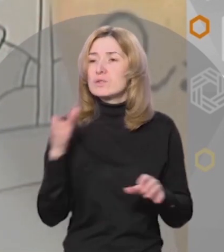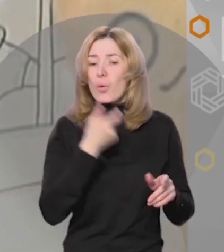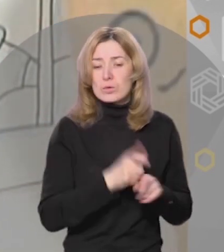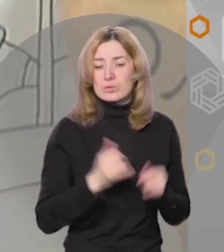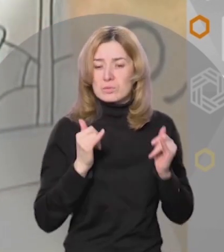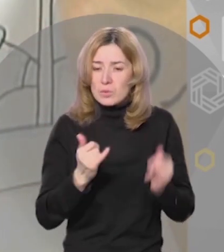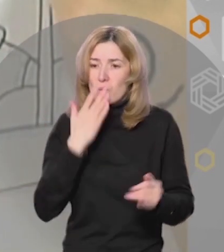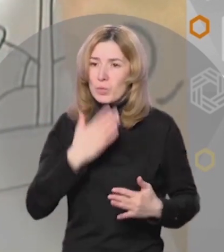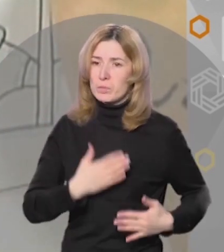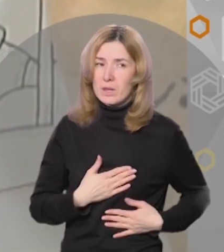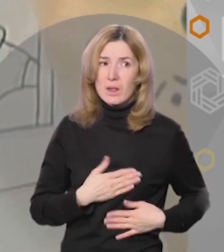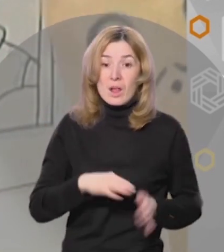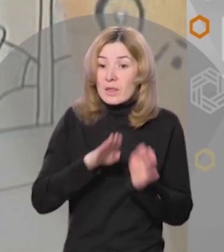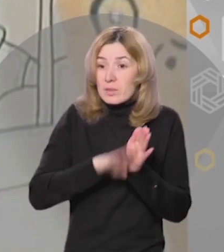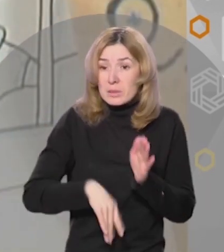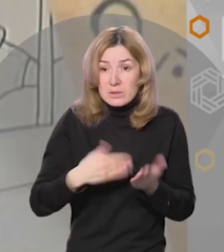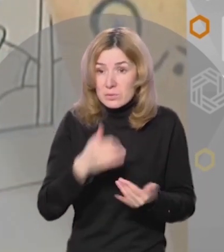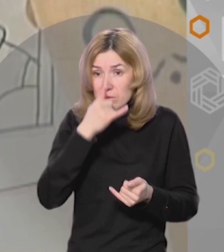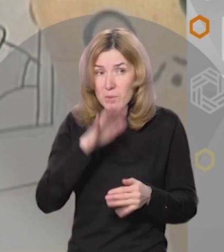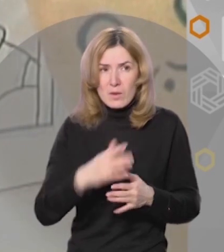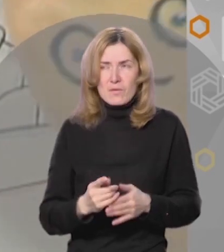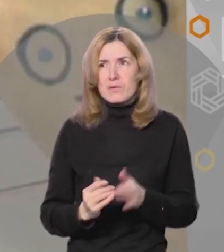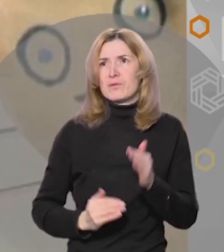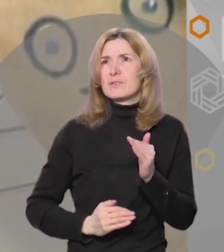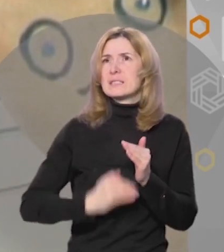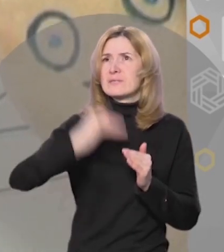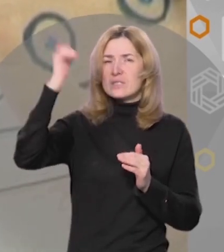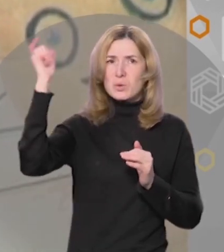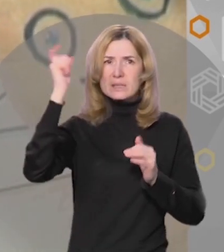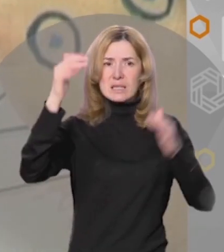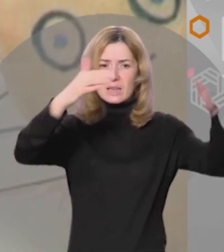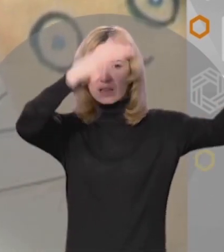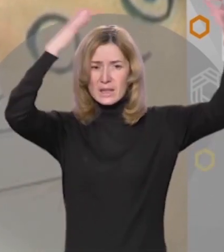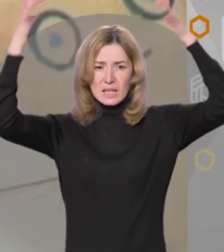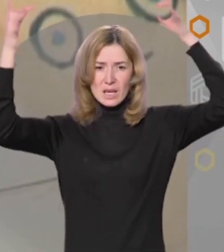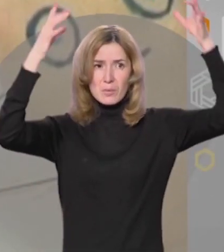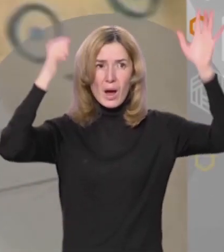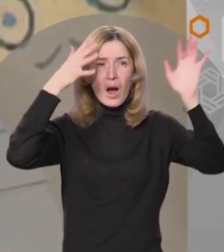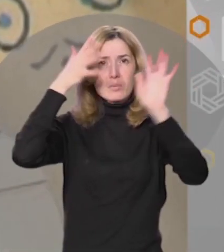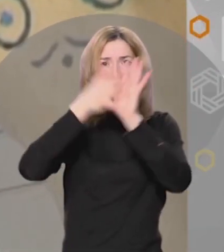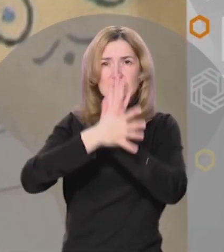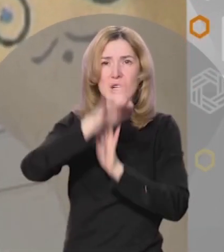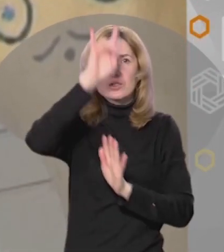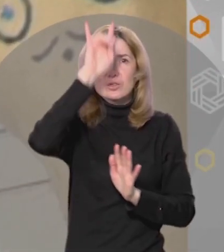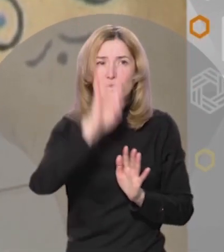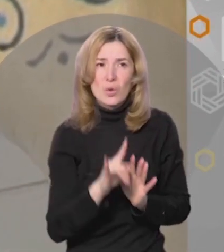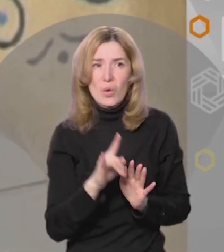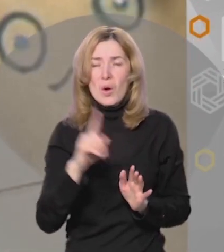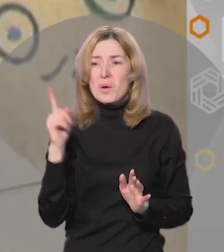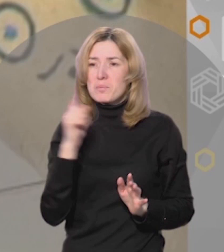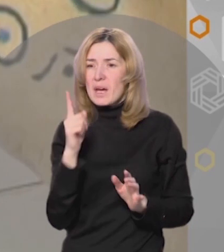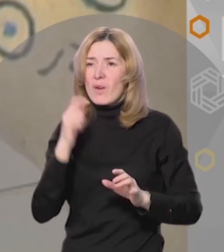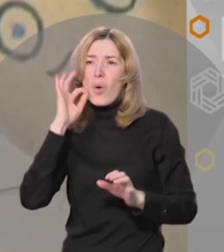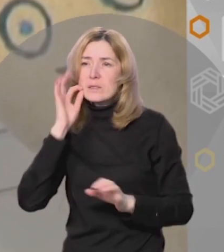очень любили, ведь невозможно обойтись без высокого синего неба. А прозрачные стеклышки льдинок в первые